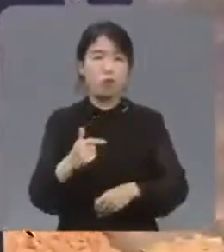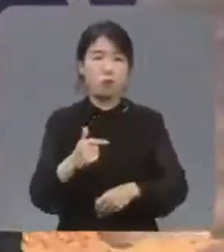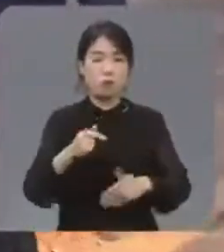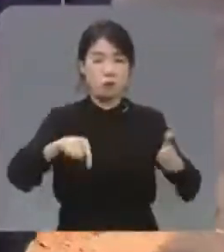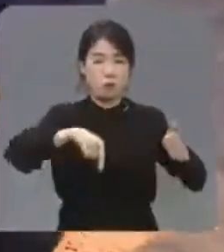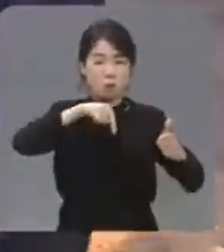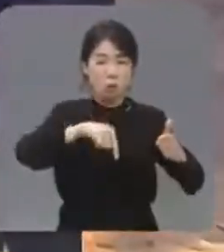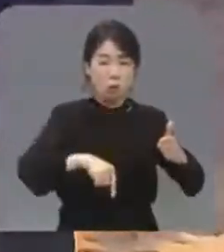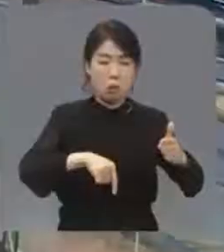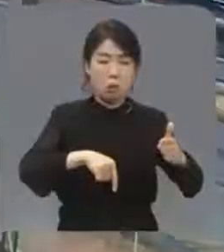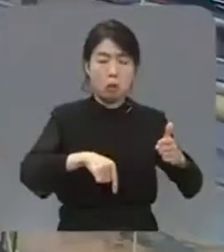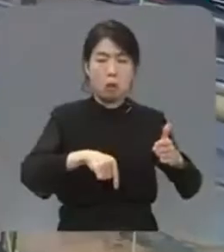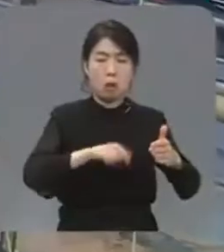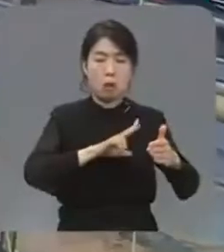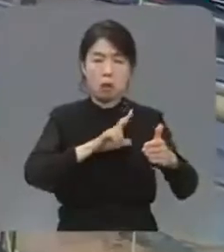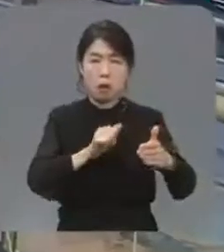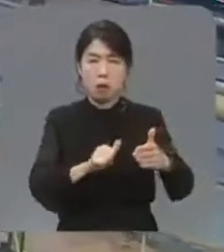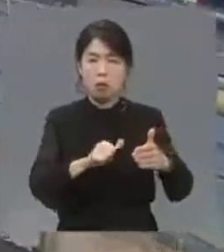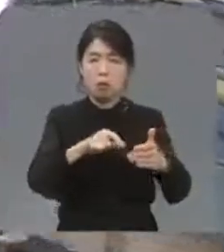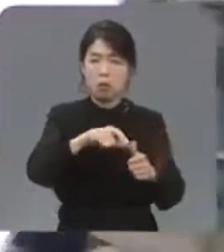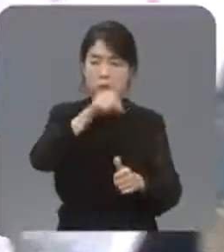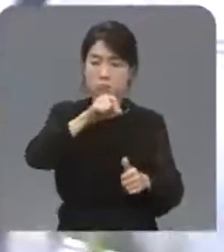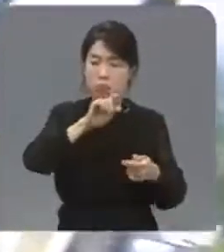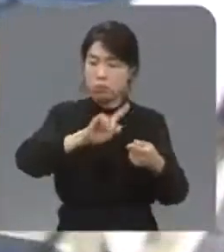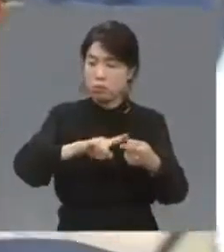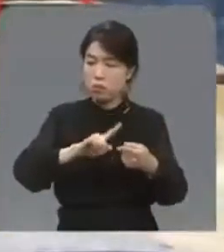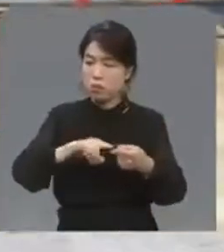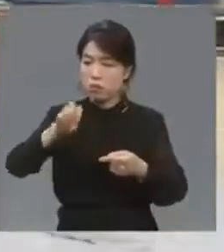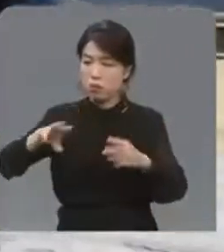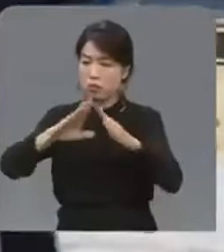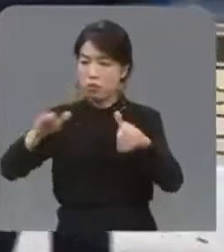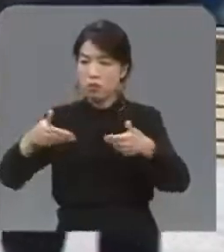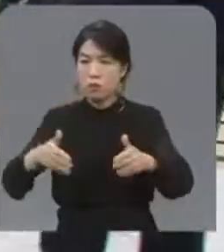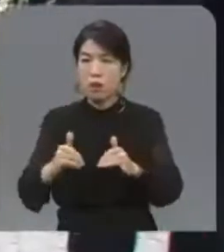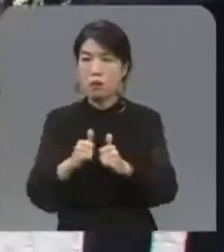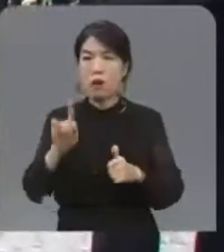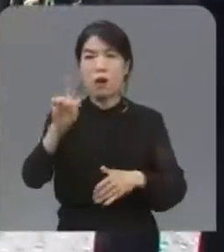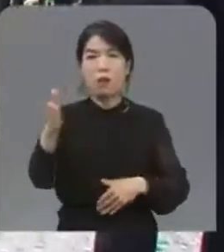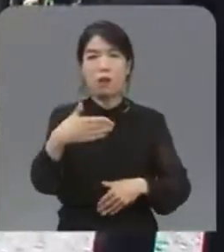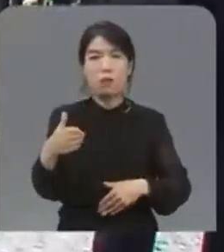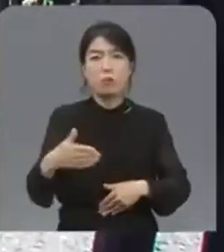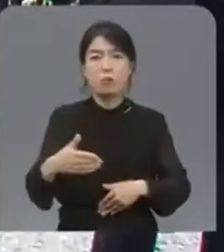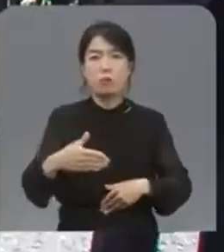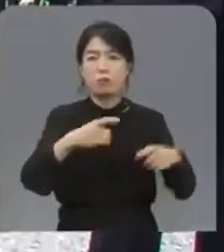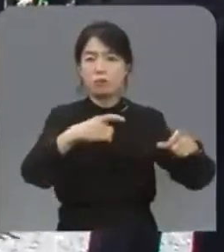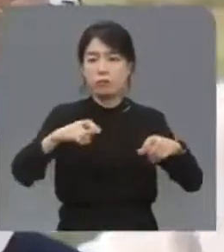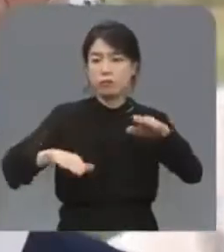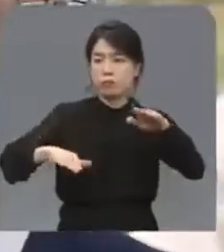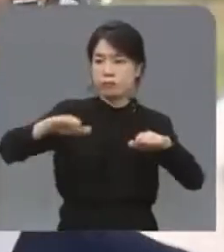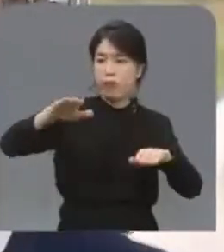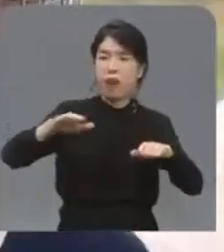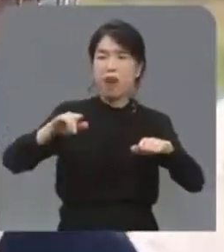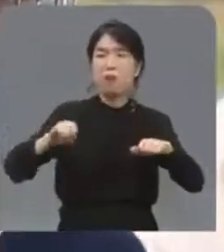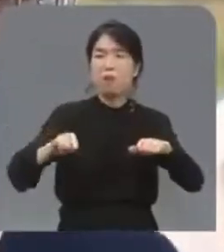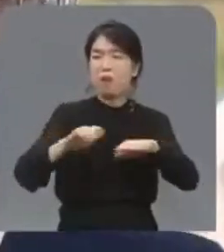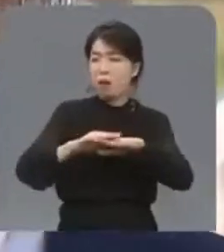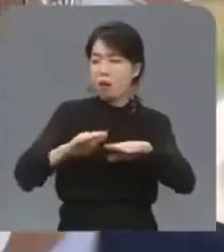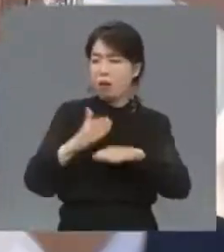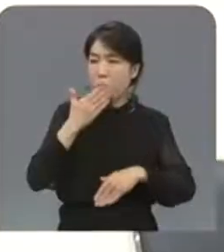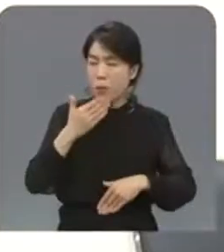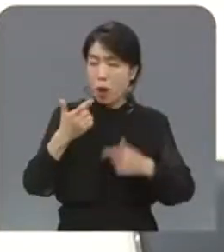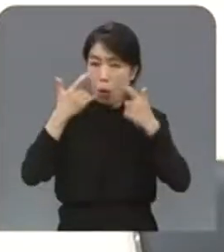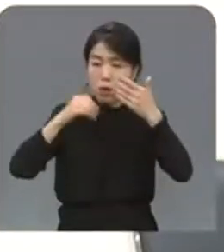광주와 전남 출신 인사가 배제된 것을 포함해 지역차별을 뛰어넘을 수 있는 뚜렷한 청사진을 제시하지 않고 있기